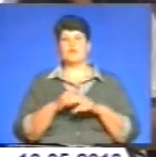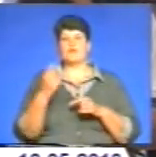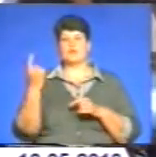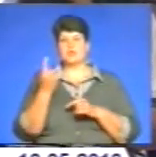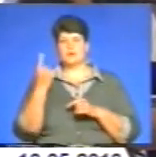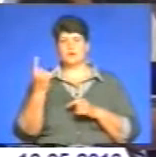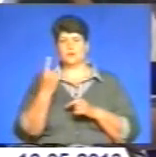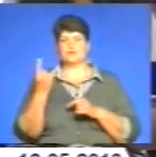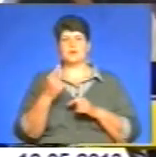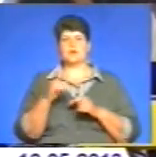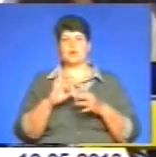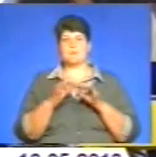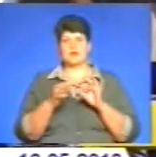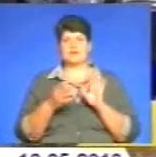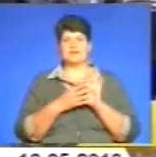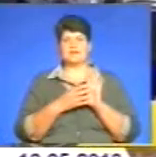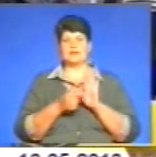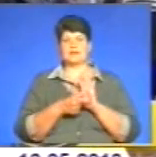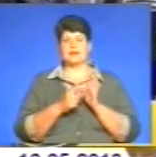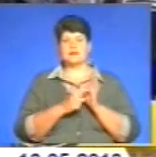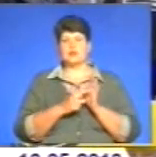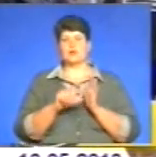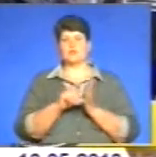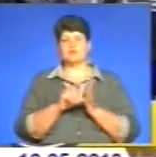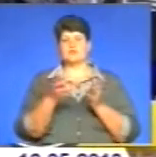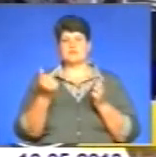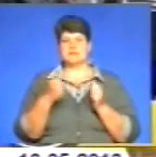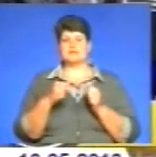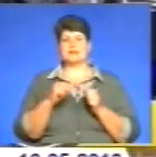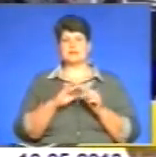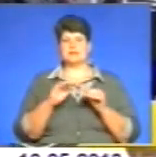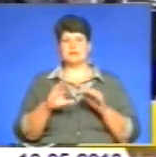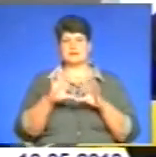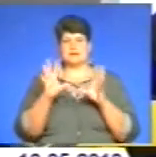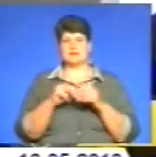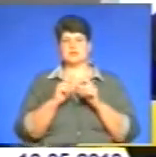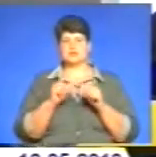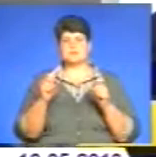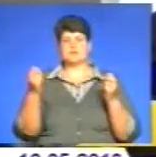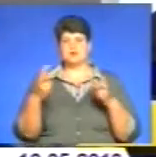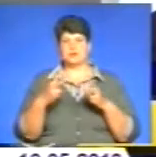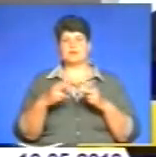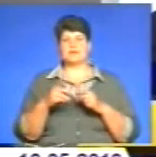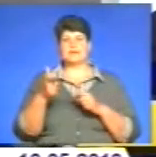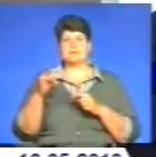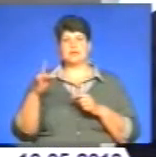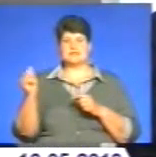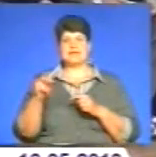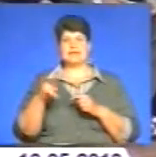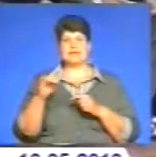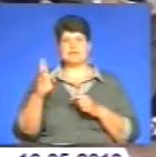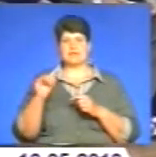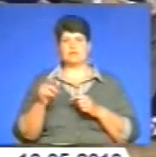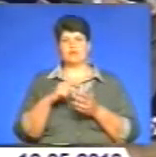олімпіаду для дев'ятикласників участь у ній взяли учні загальноосвітніх та спеціалізованих шкіл гімназій та ліцеїв міста